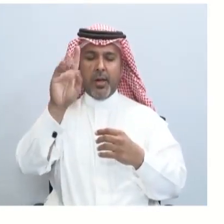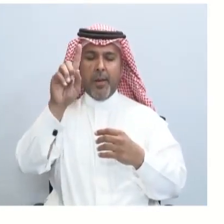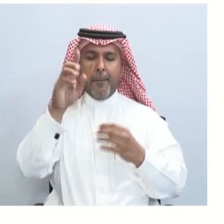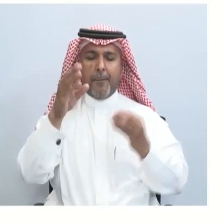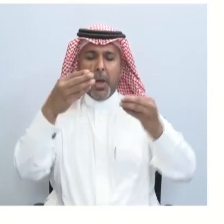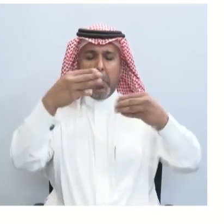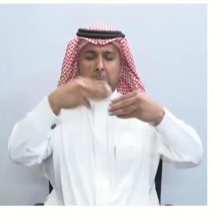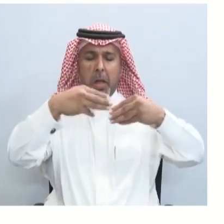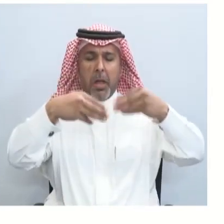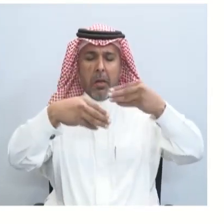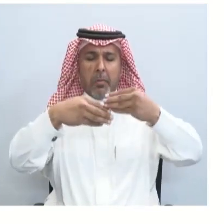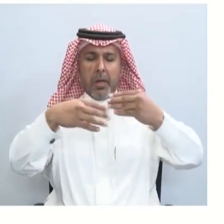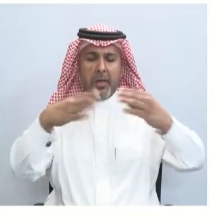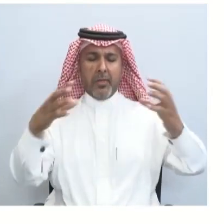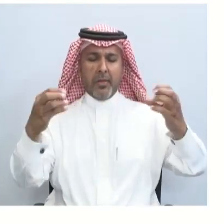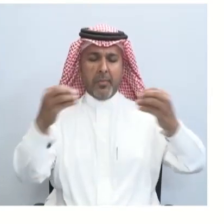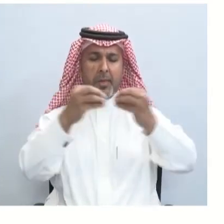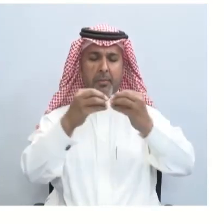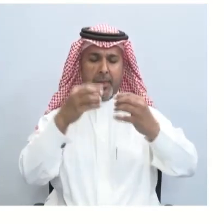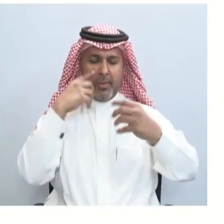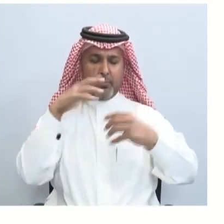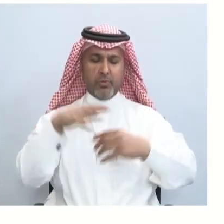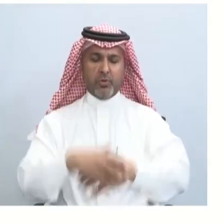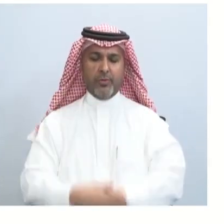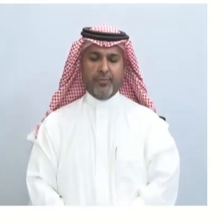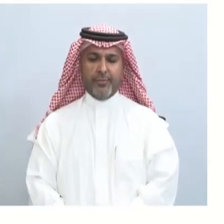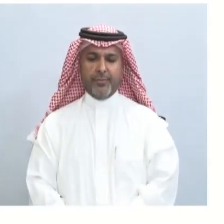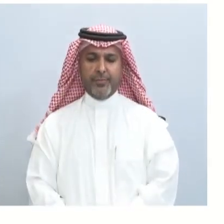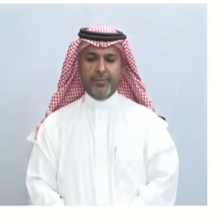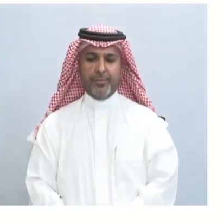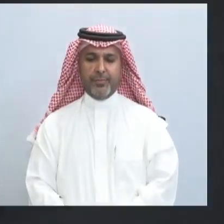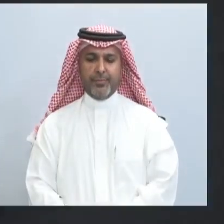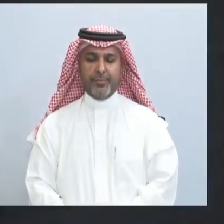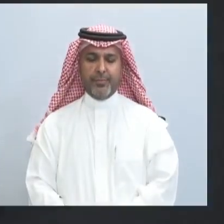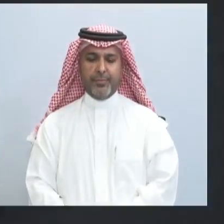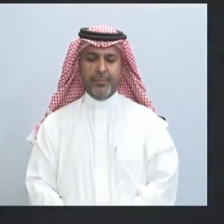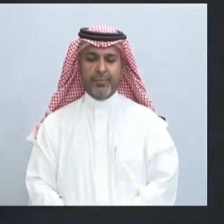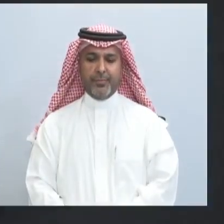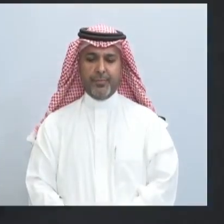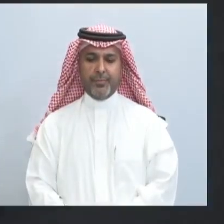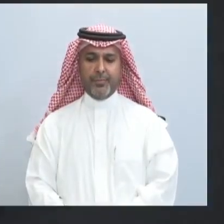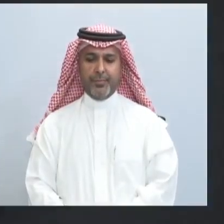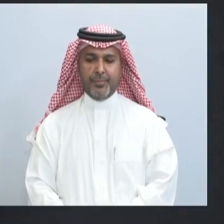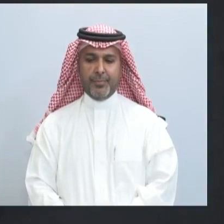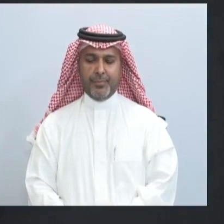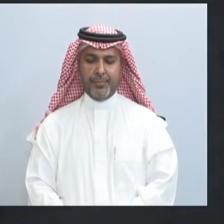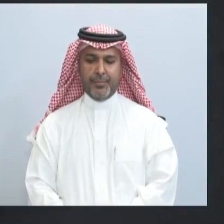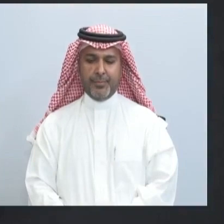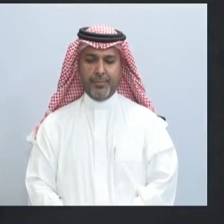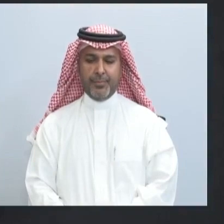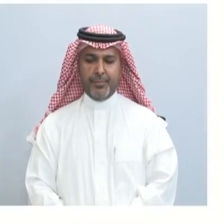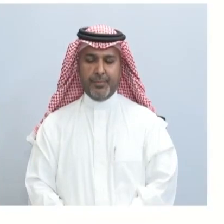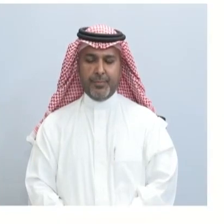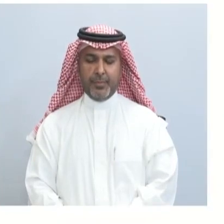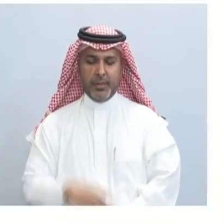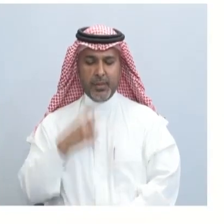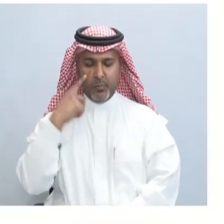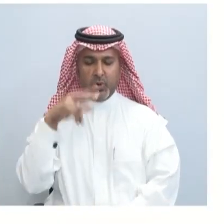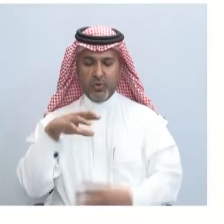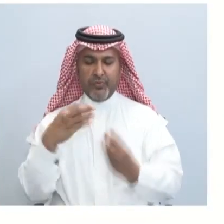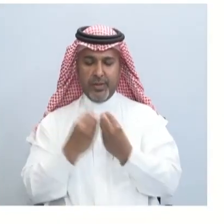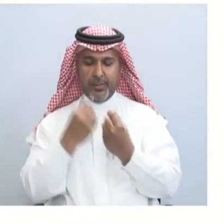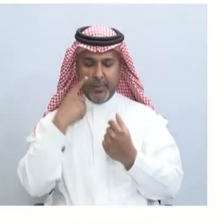ثنائيه الابعاد اذا شكل مركب شكل مكون من مثلثات واشكال رباعيه